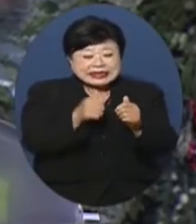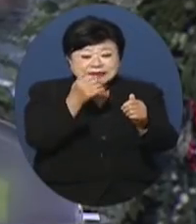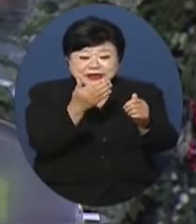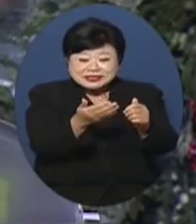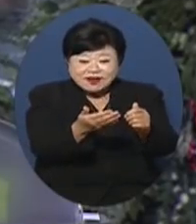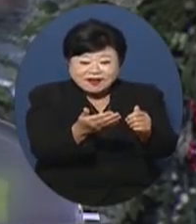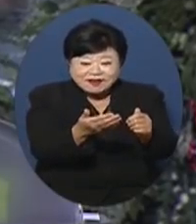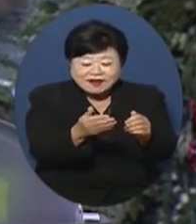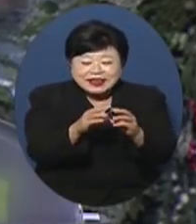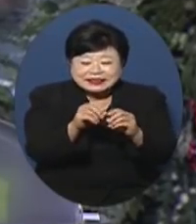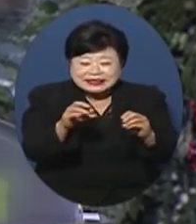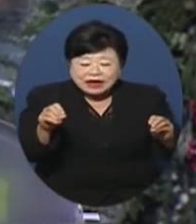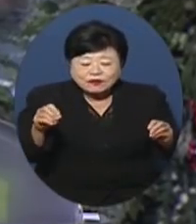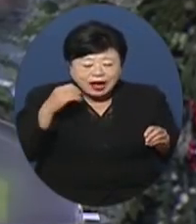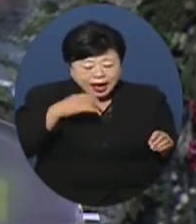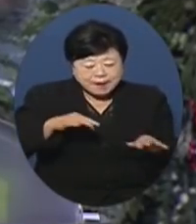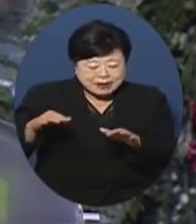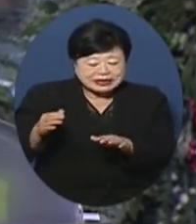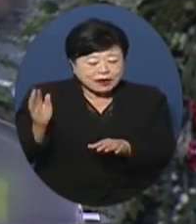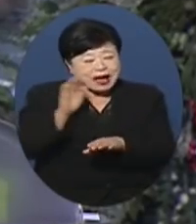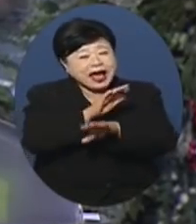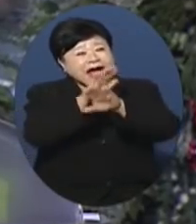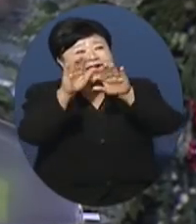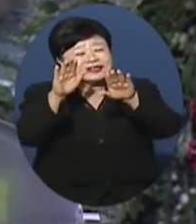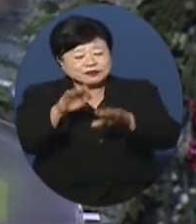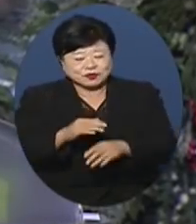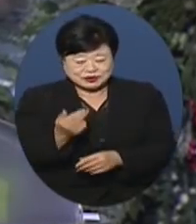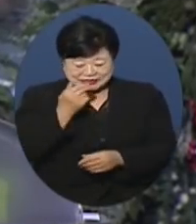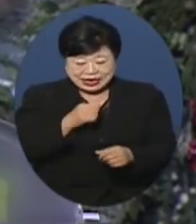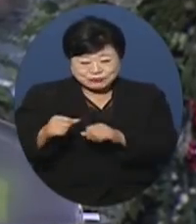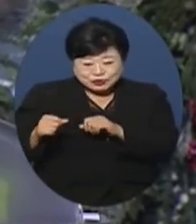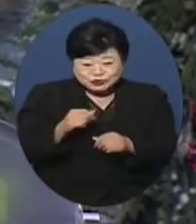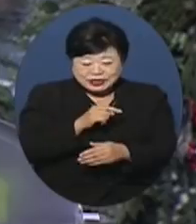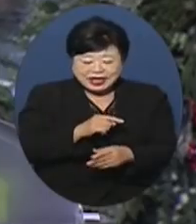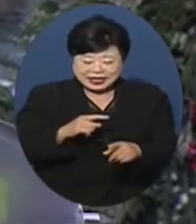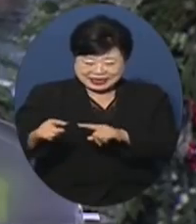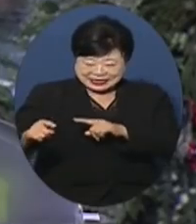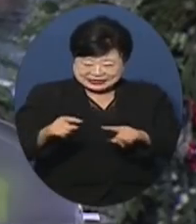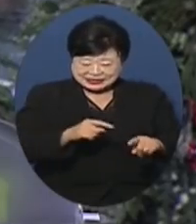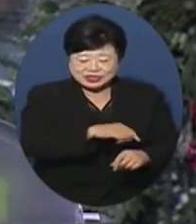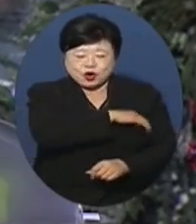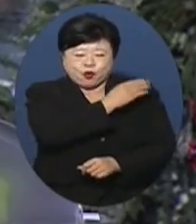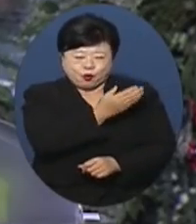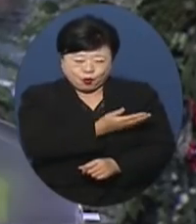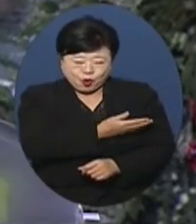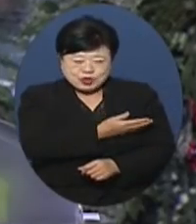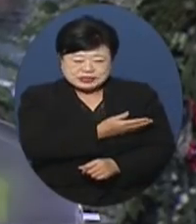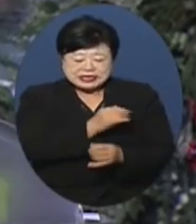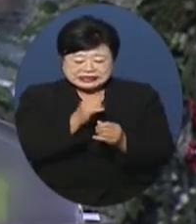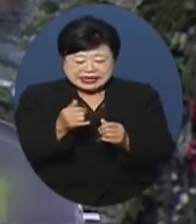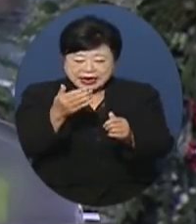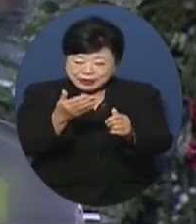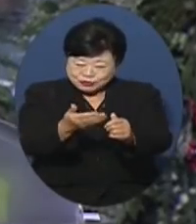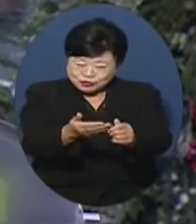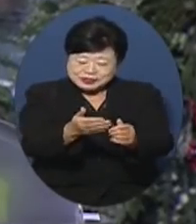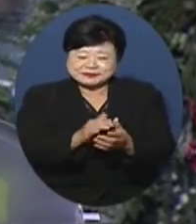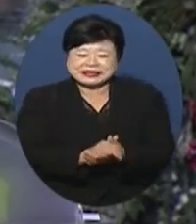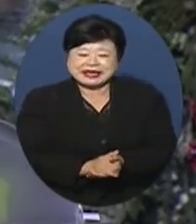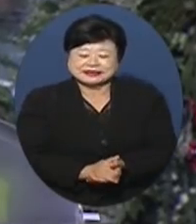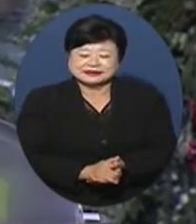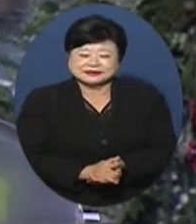하나님께서는 땅과 바다와 하늘의 모든 생물을 다스리는 권세를 사람에게 주셨습니다.